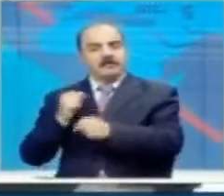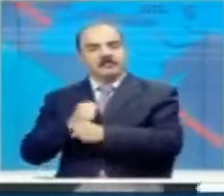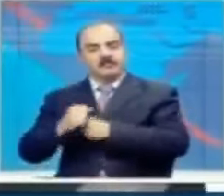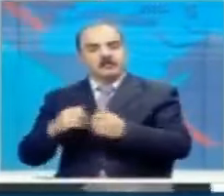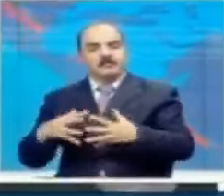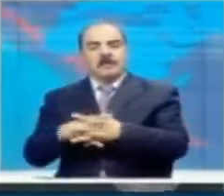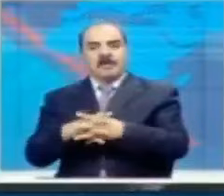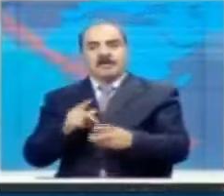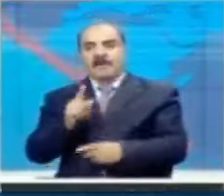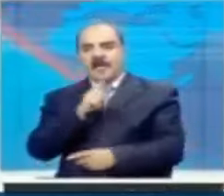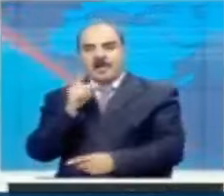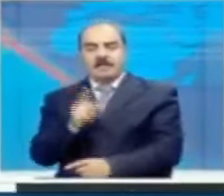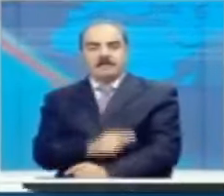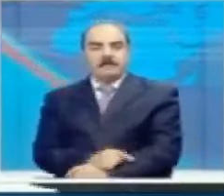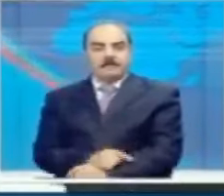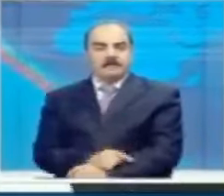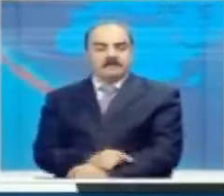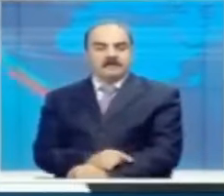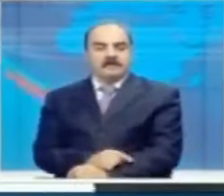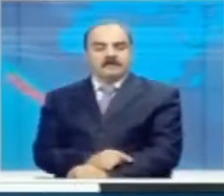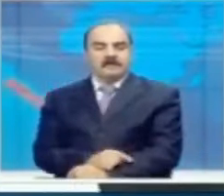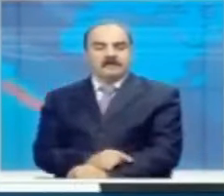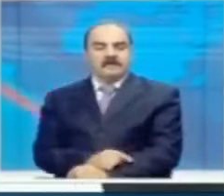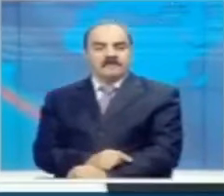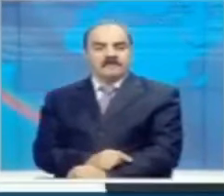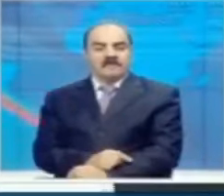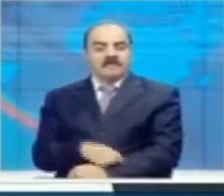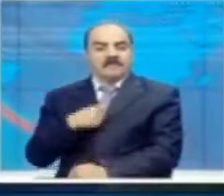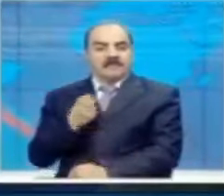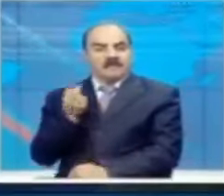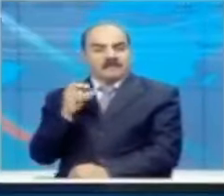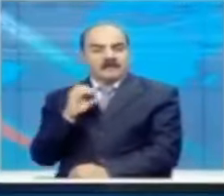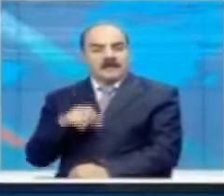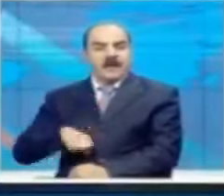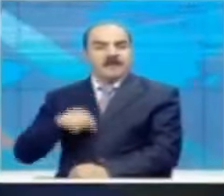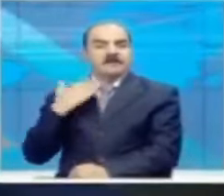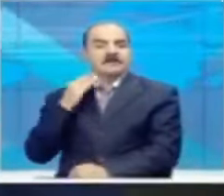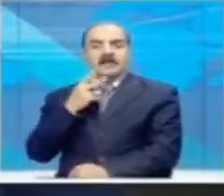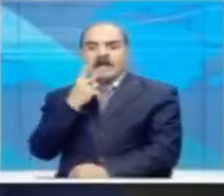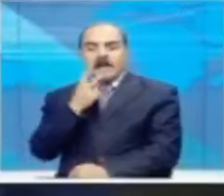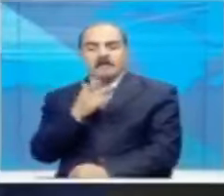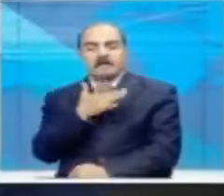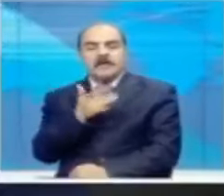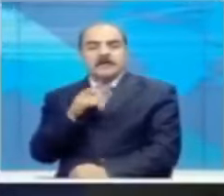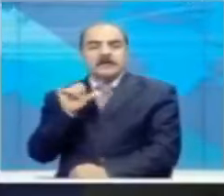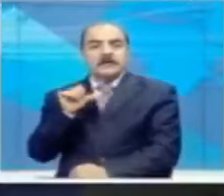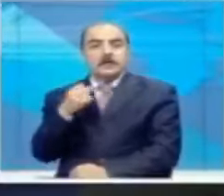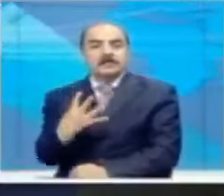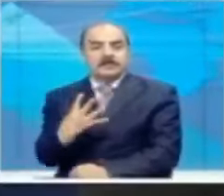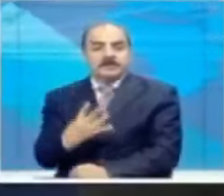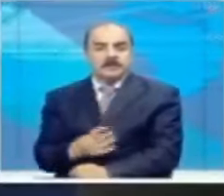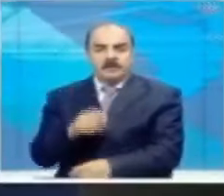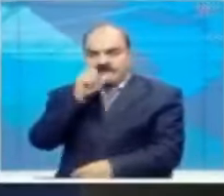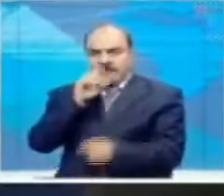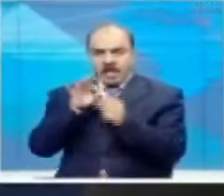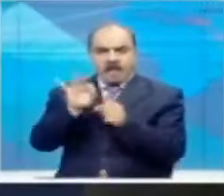المحلي والدولي المبادره الرئيسيه الكريمه لفخامه السيد رئيس الجمهوريه حياه كريمه احنا بنتكلم في 149 قريه